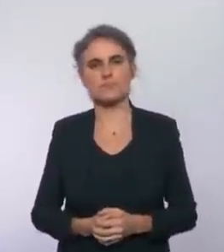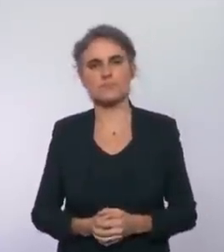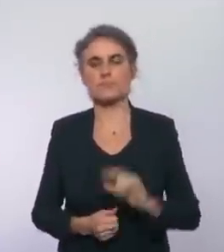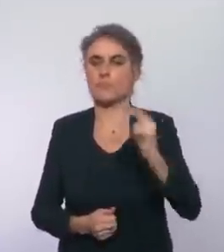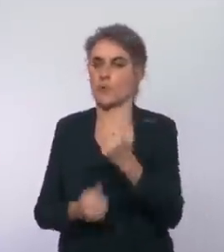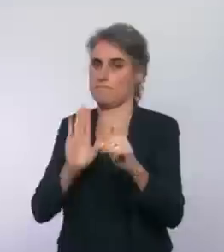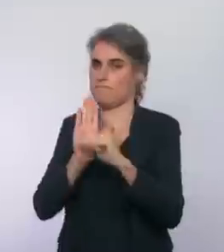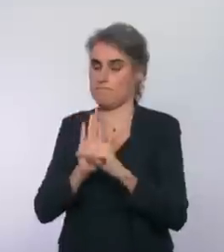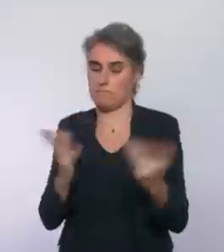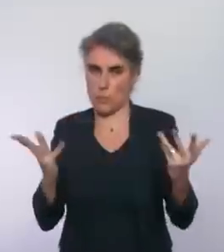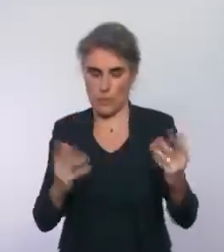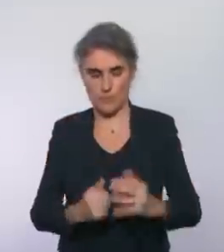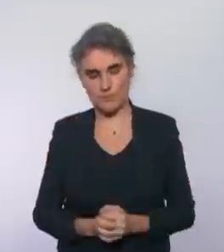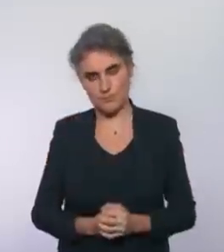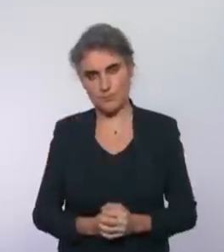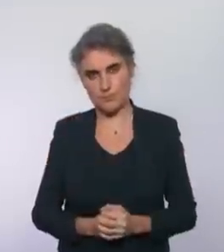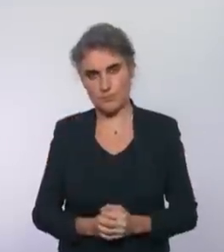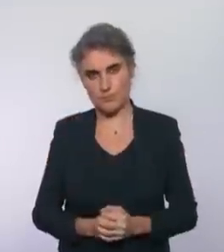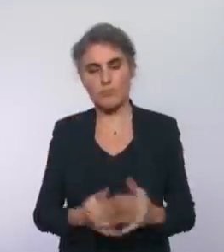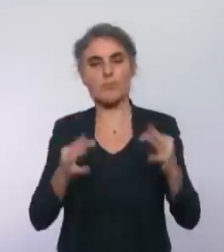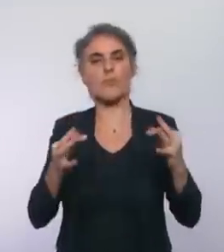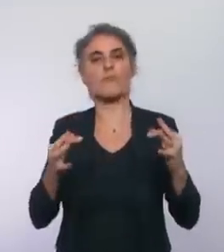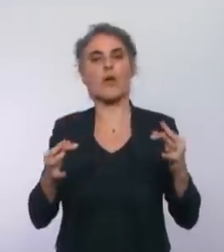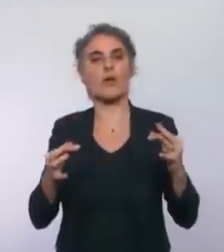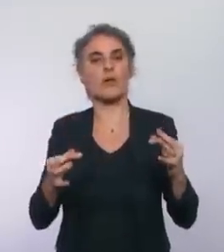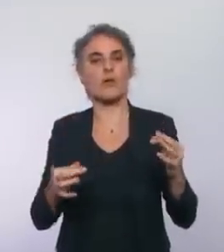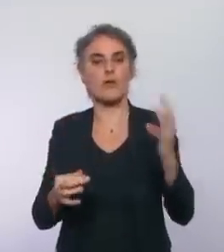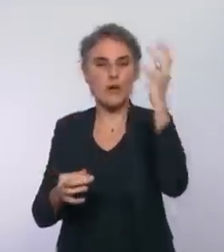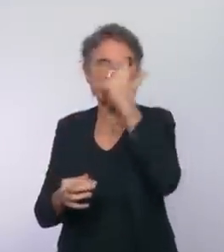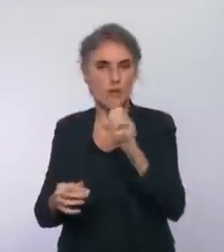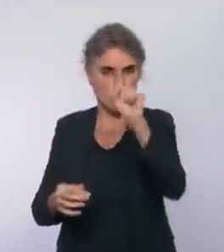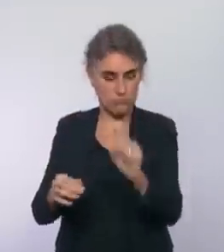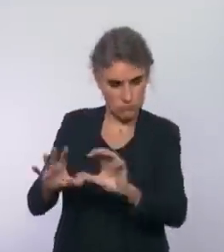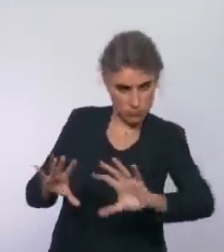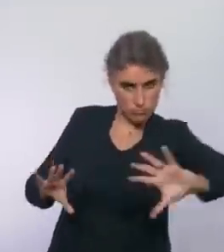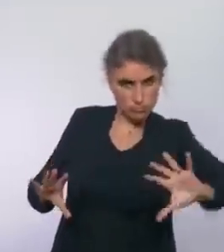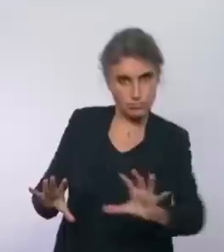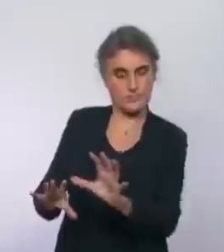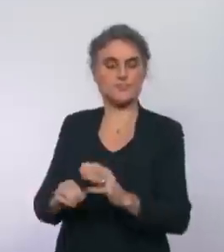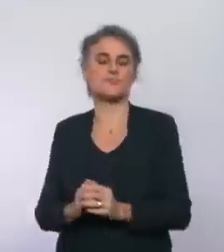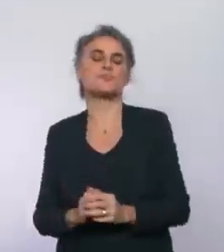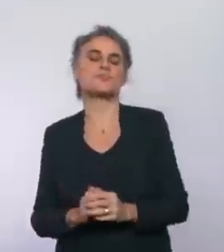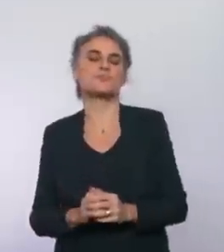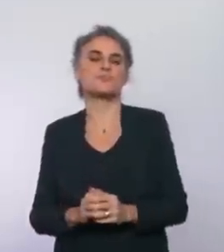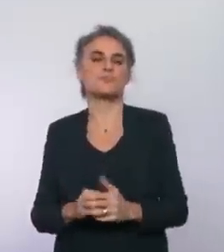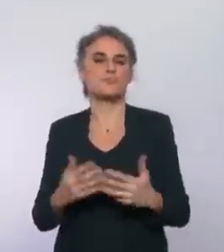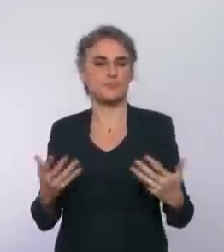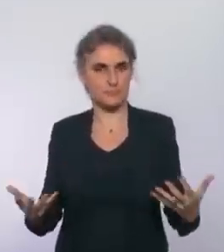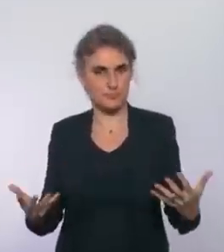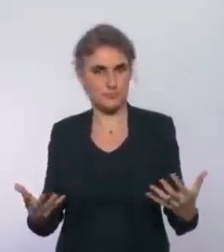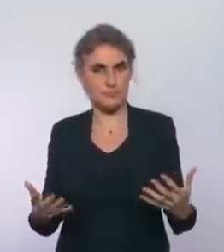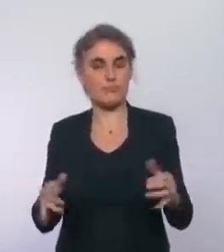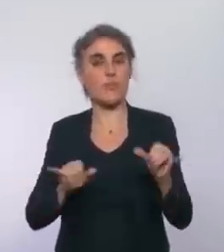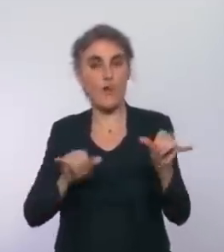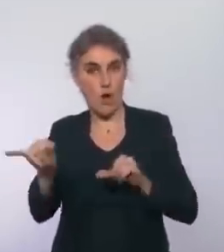Deuxième série de mesures s'agissant des pays de l'Afrique australe que j'évoquais à l'instant. Le rétablissement des